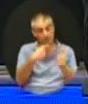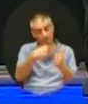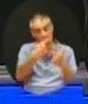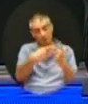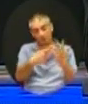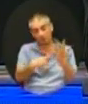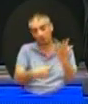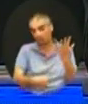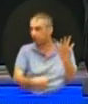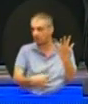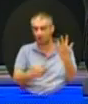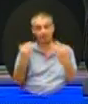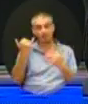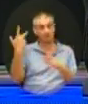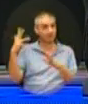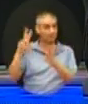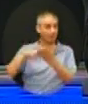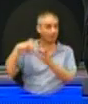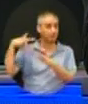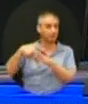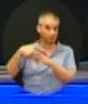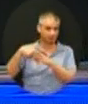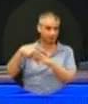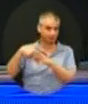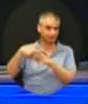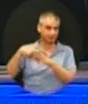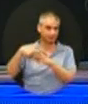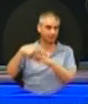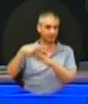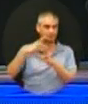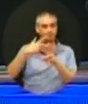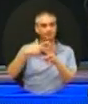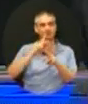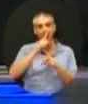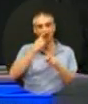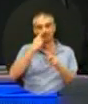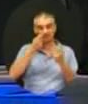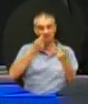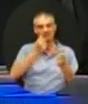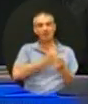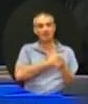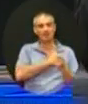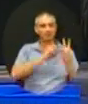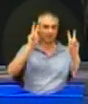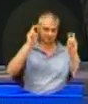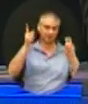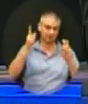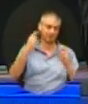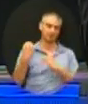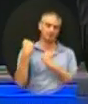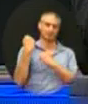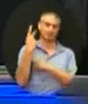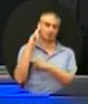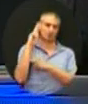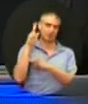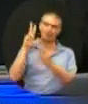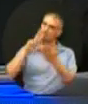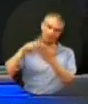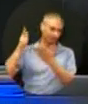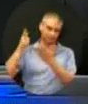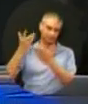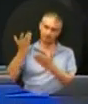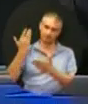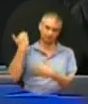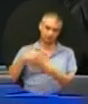מקרה לרוב אחרי התערבות כזאת של בגץ רק הכפייה הדתית במרכאות היא זאת שהתחזקה זאת אומרת שבץ השיג